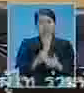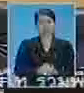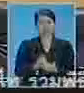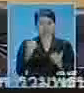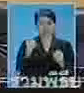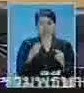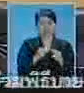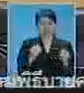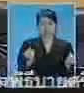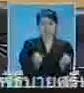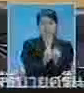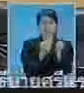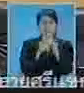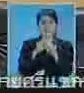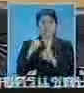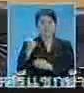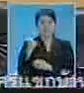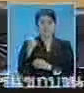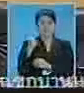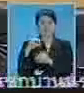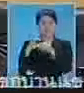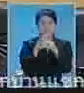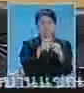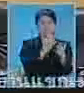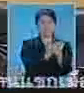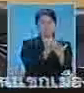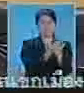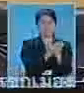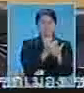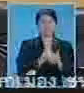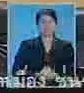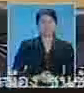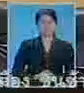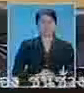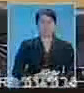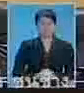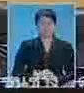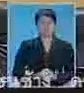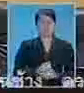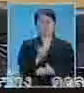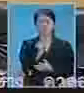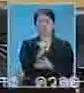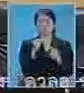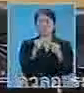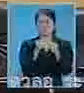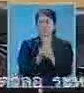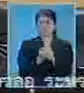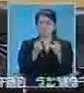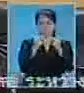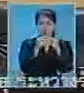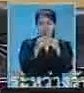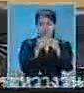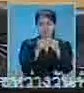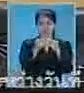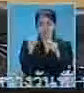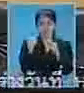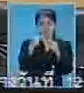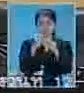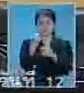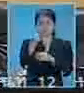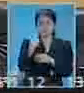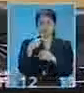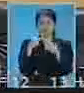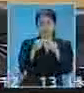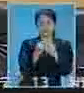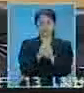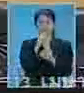พท่านว่าที่นายกรัฐมนตรีของท่านนะครับได้ใช้คำว่าอาจจะทำ